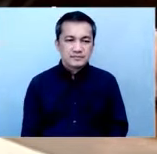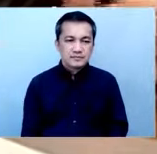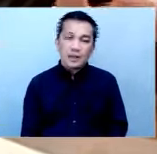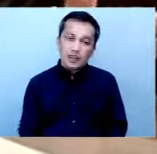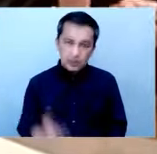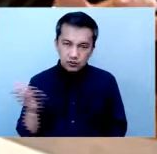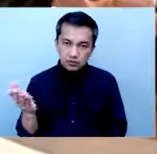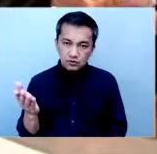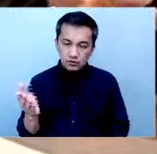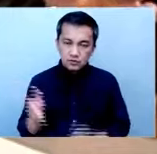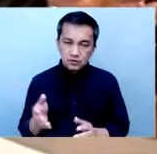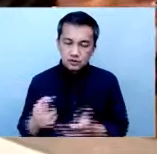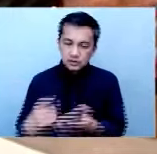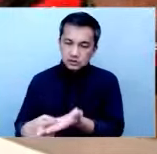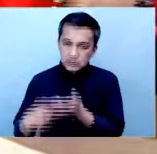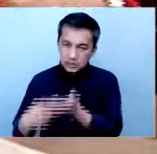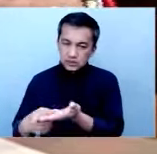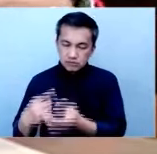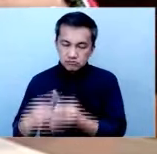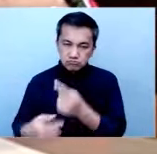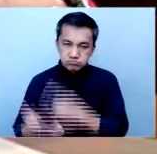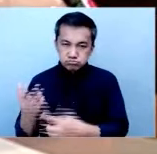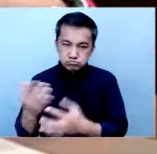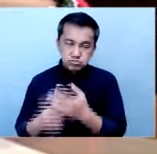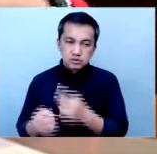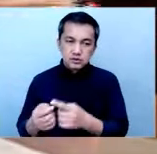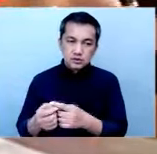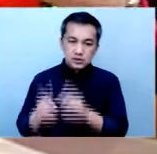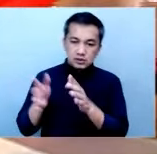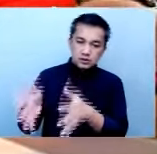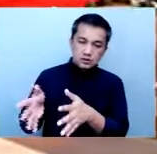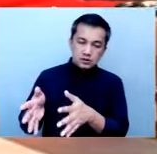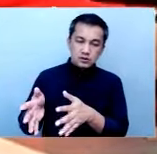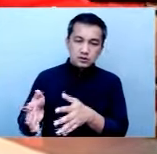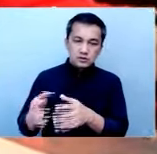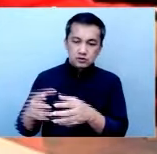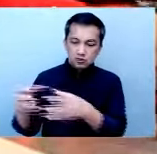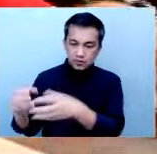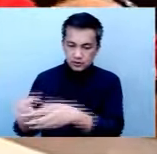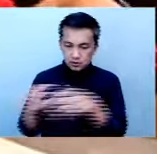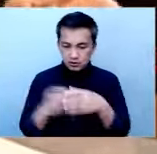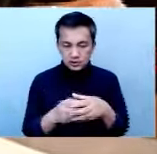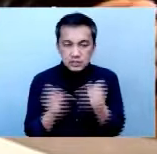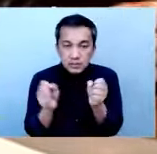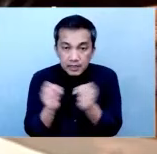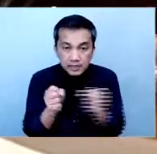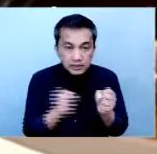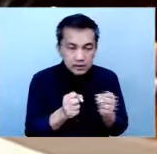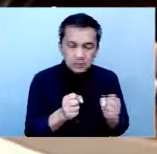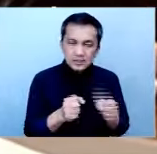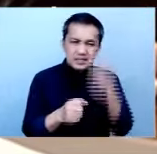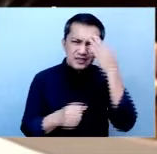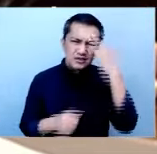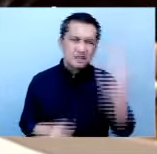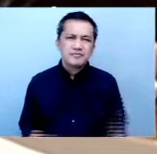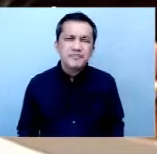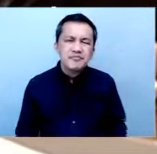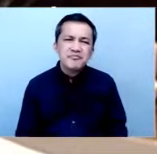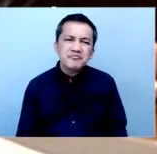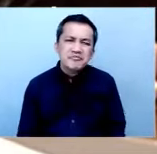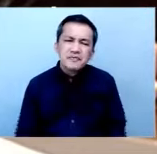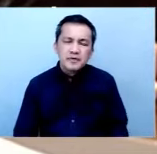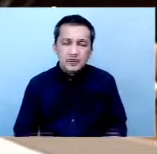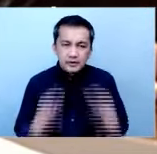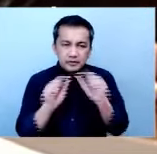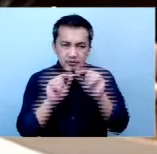Yun. Tapos yung diskusyon na iiwan na lang sa committee-committee na maliliit, hindi ko alam eh. Nagugulat